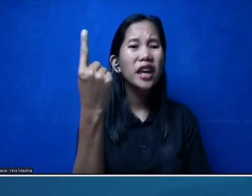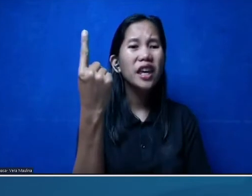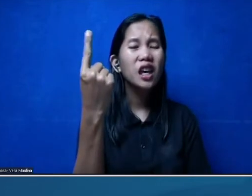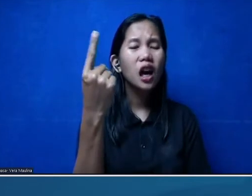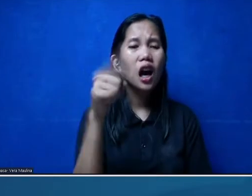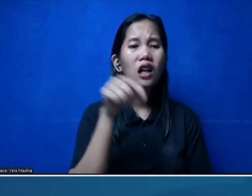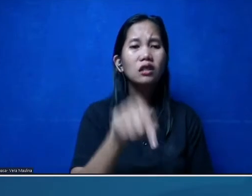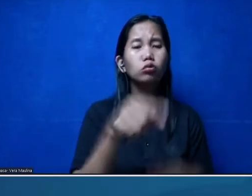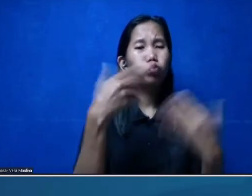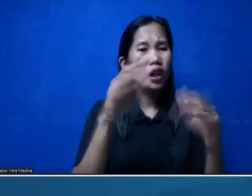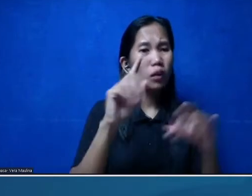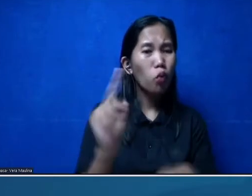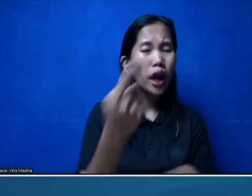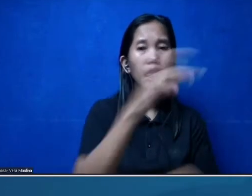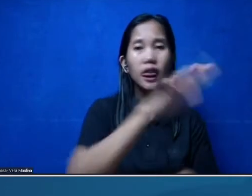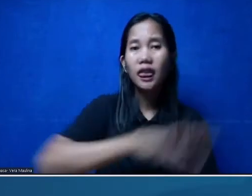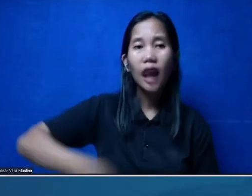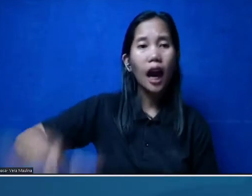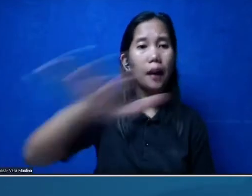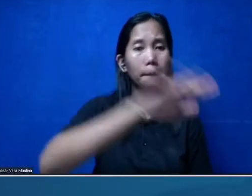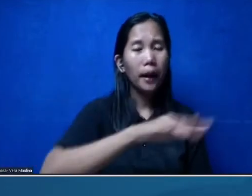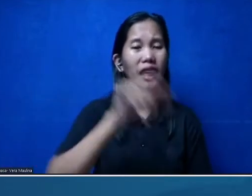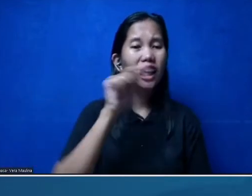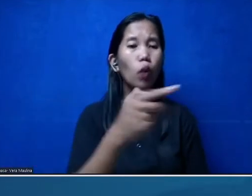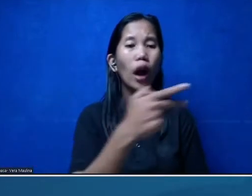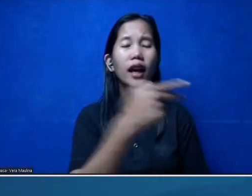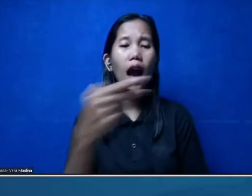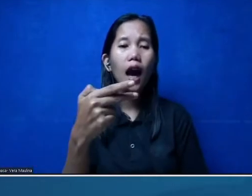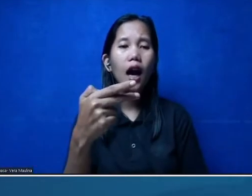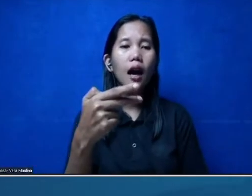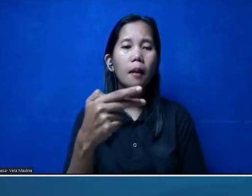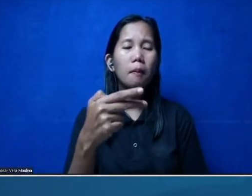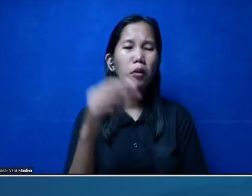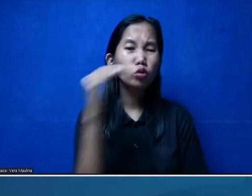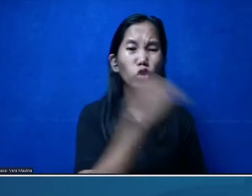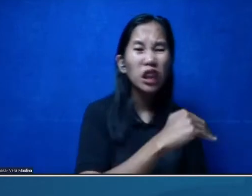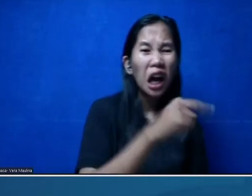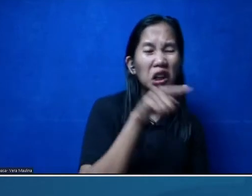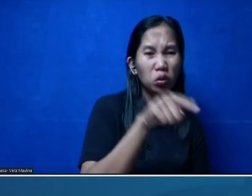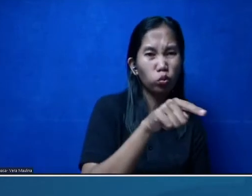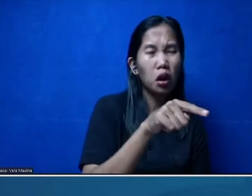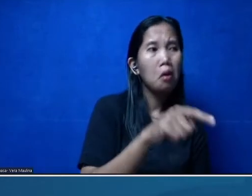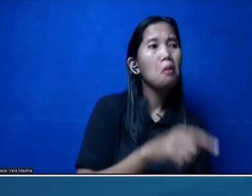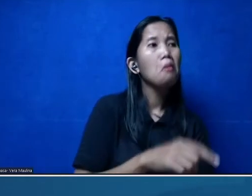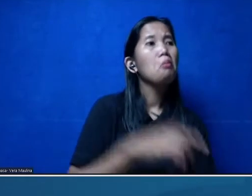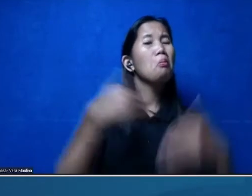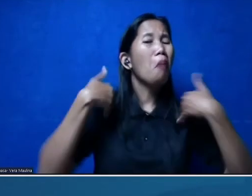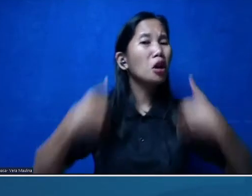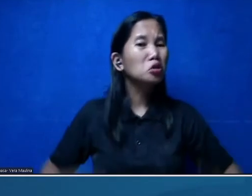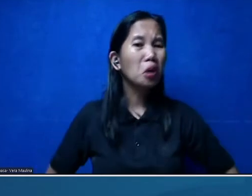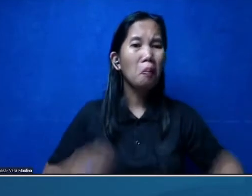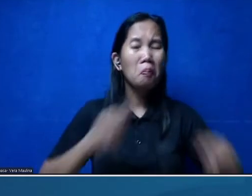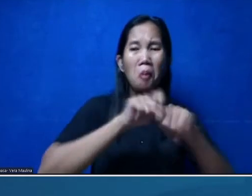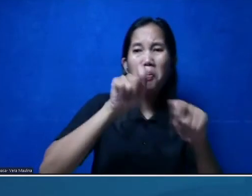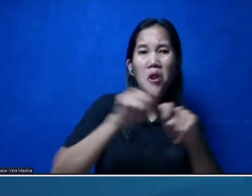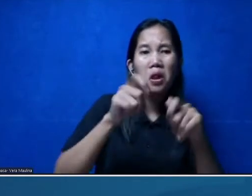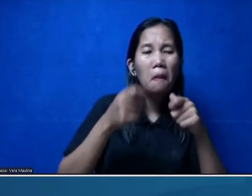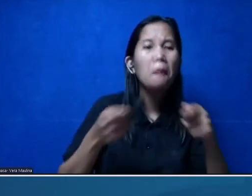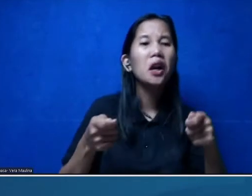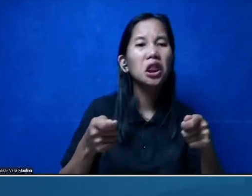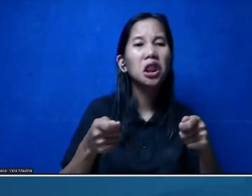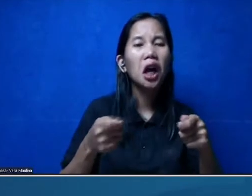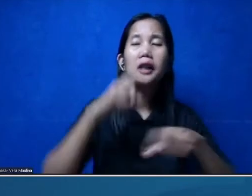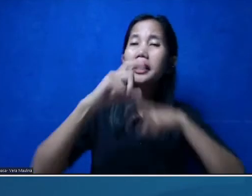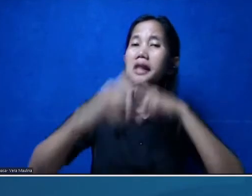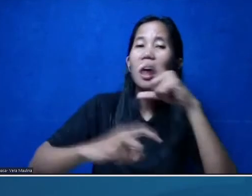dengan cerita-cerita yang bisa menjebak kita akhirnya kita tidak percaya lagi sebab makanya kita harus suka baca